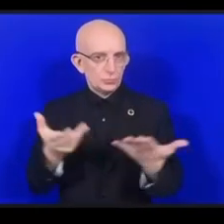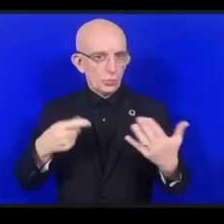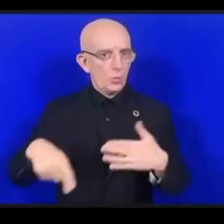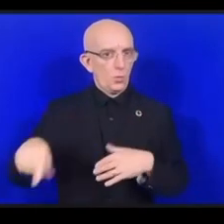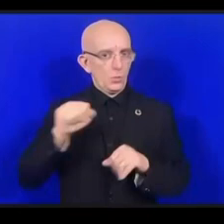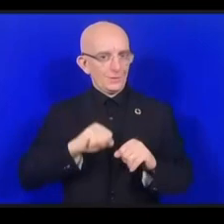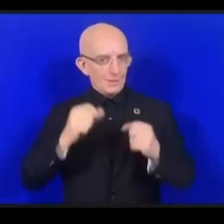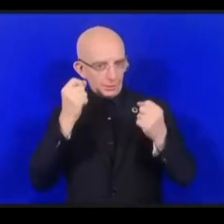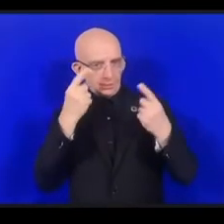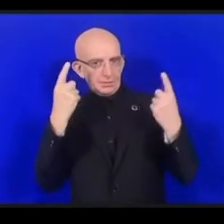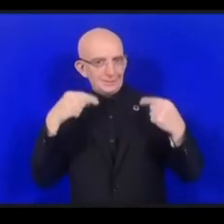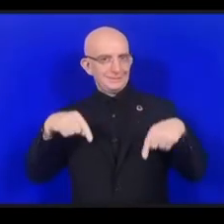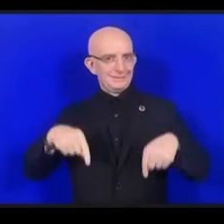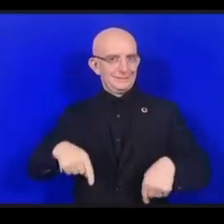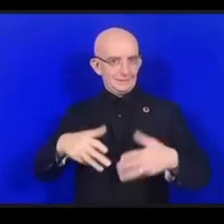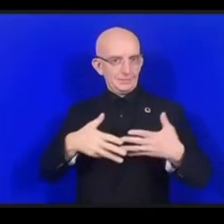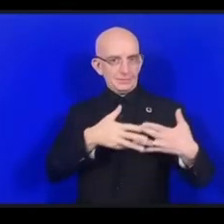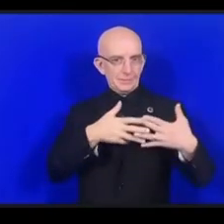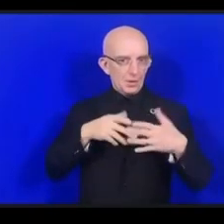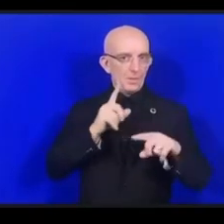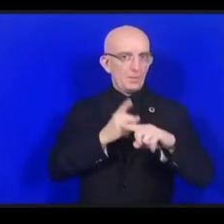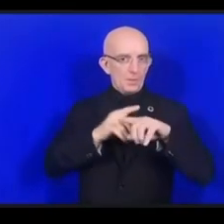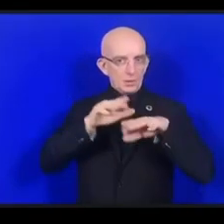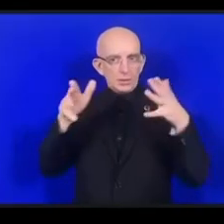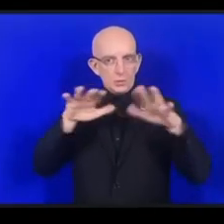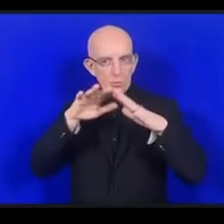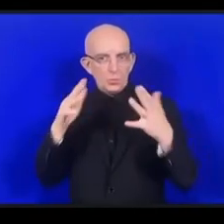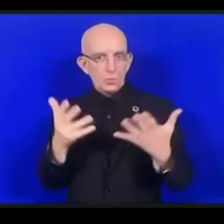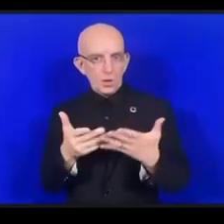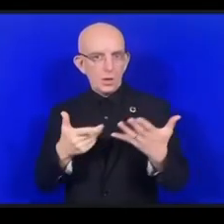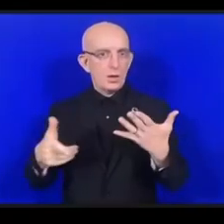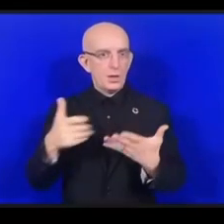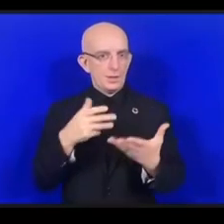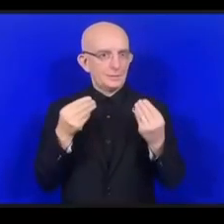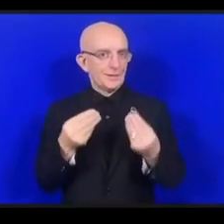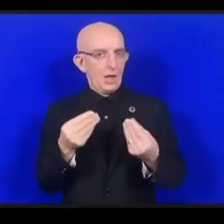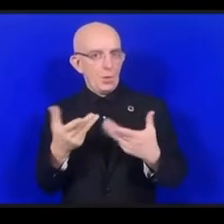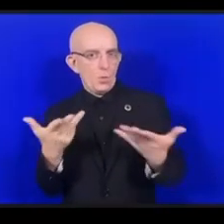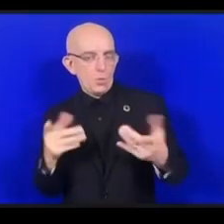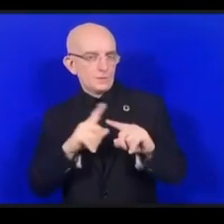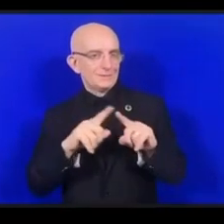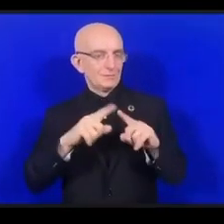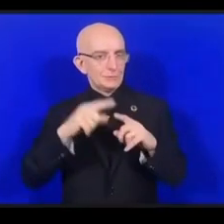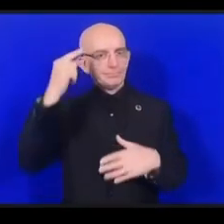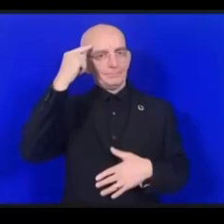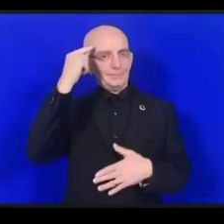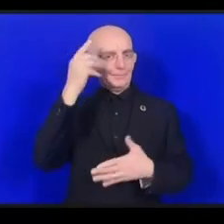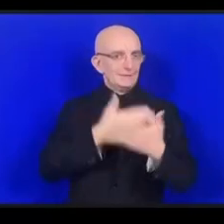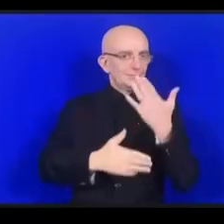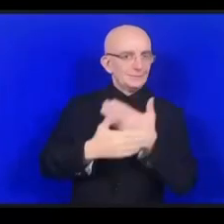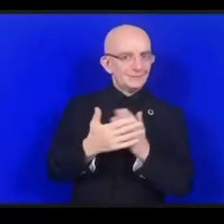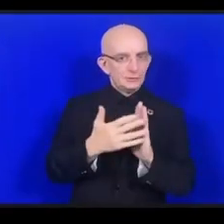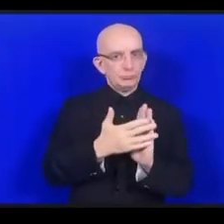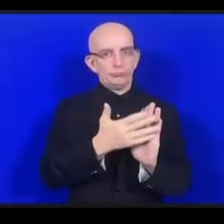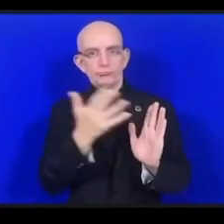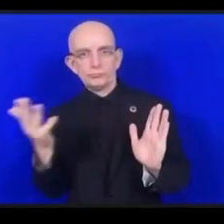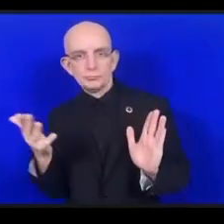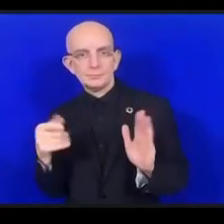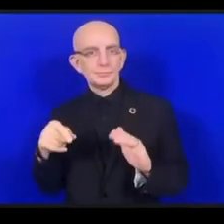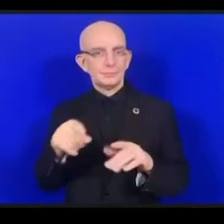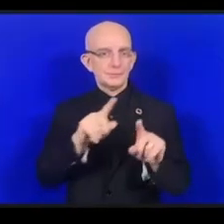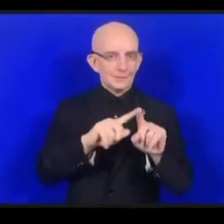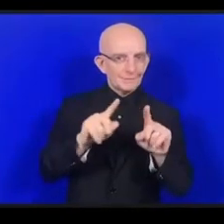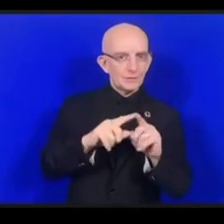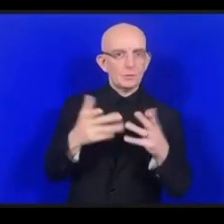是整个都要全面的通盘去考虑，不仅仅只是设备而已，特殊的设备就